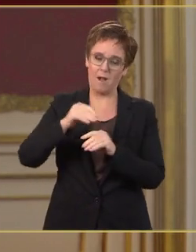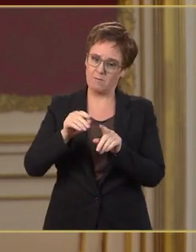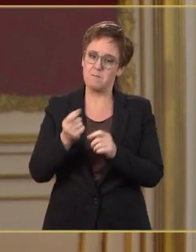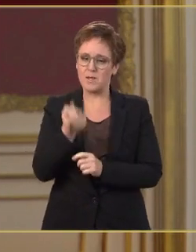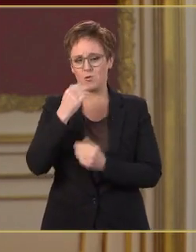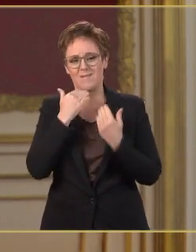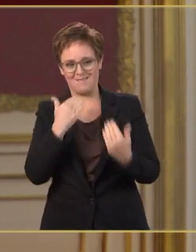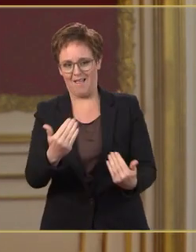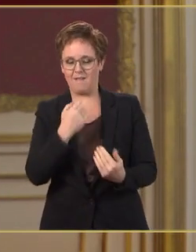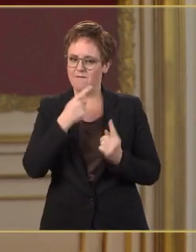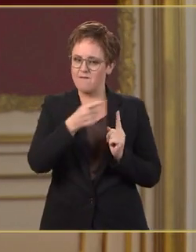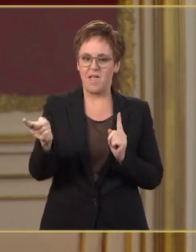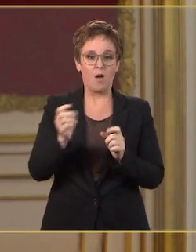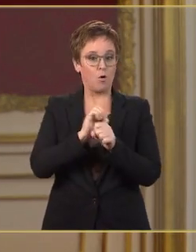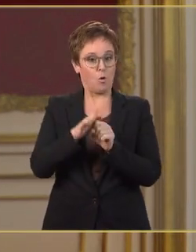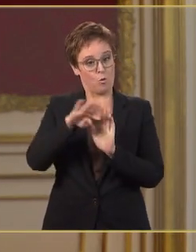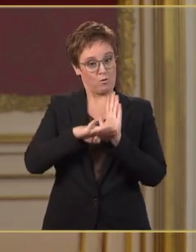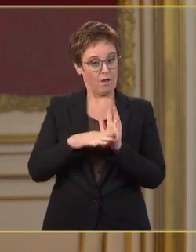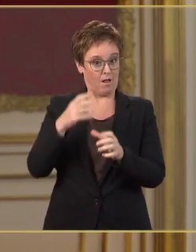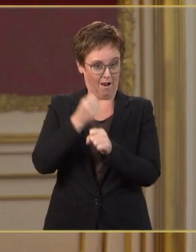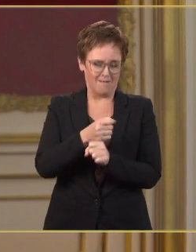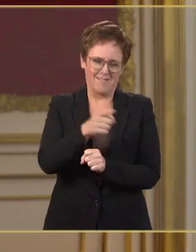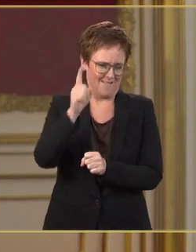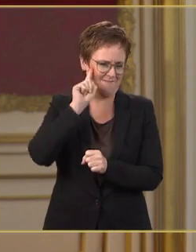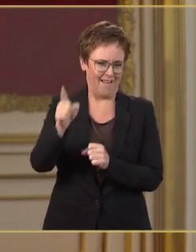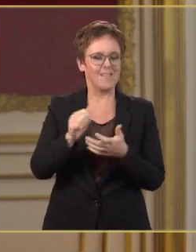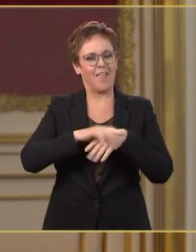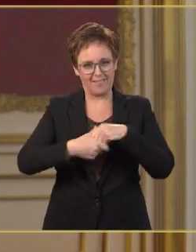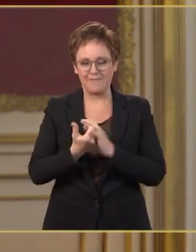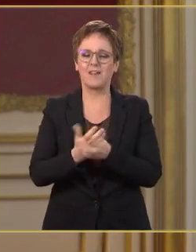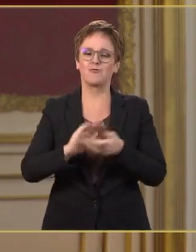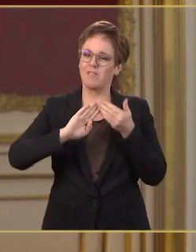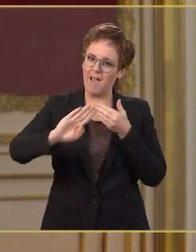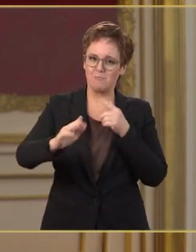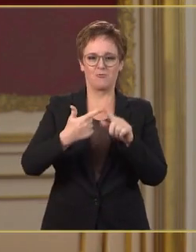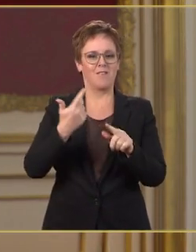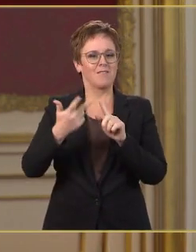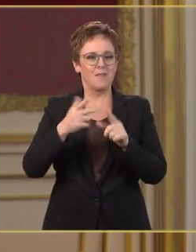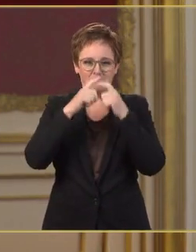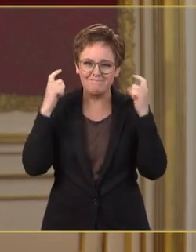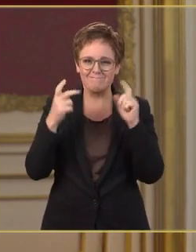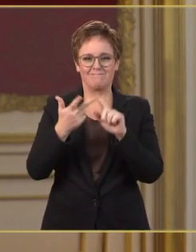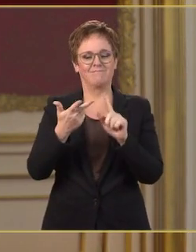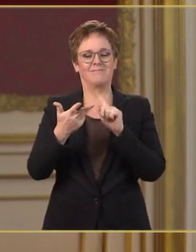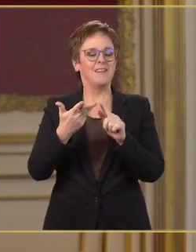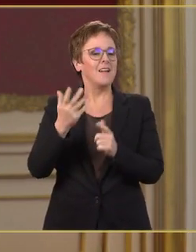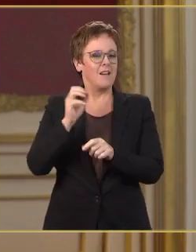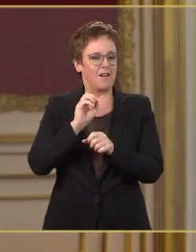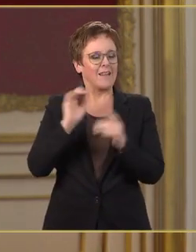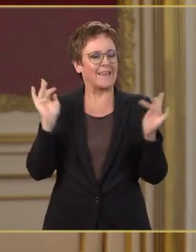die sich an die krone regeln halten sie wissen schon händewaschen abstand halten mund nasen schutz tragen